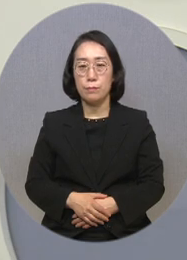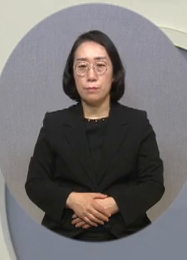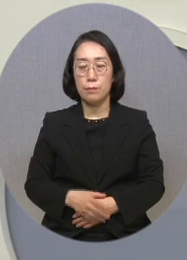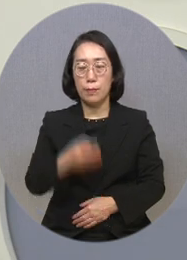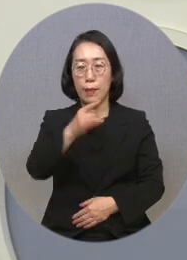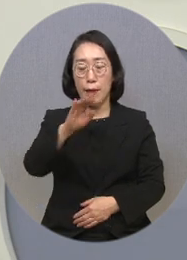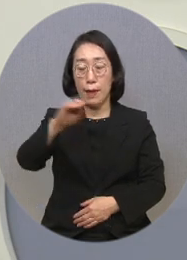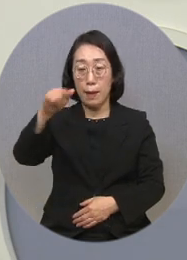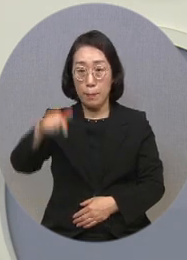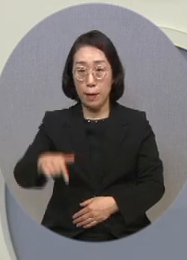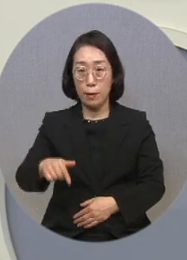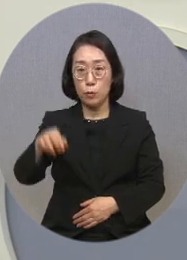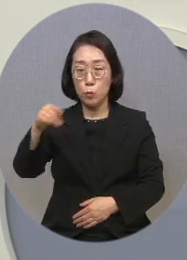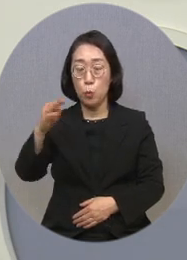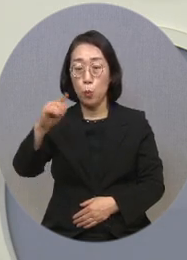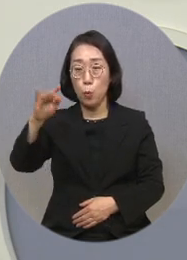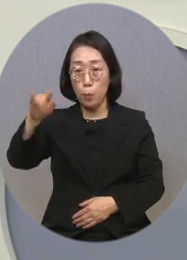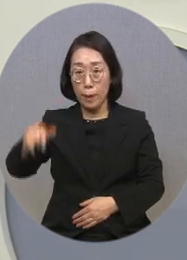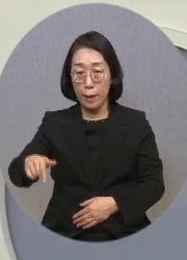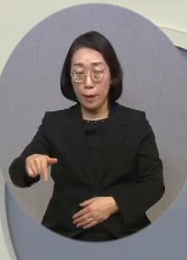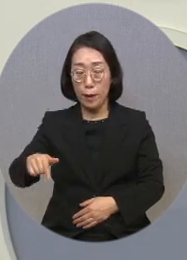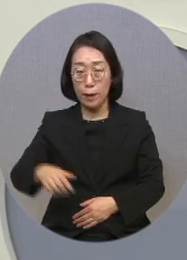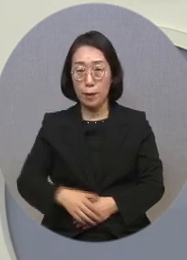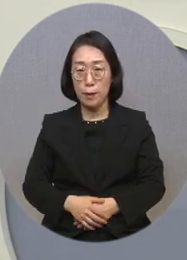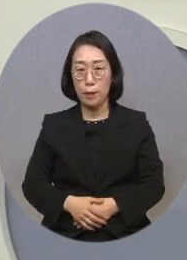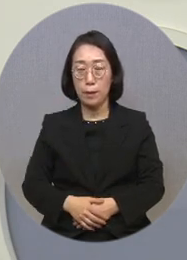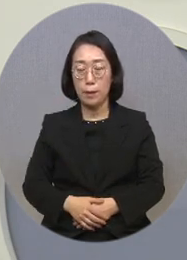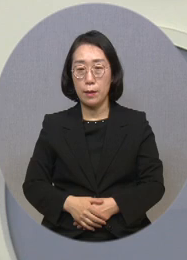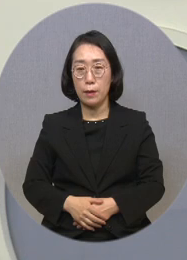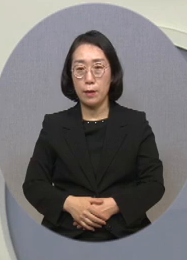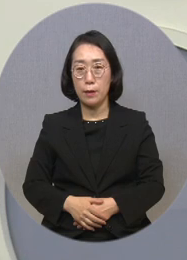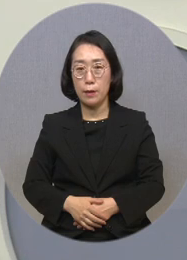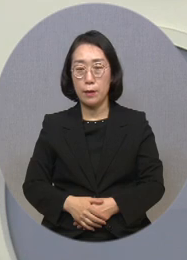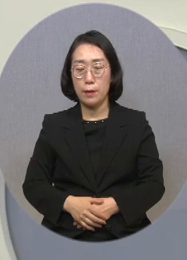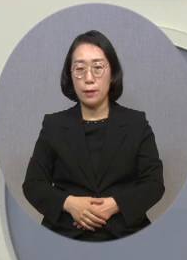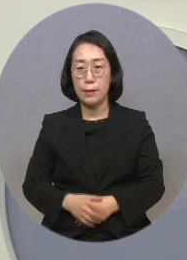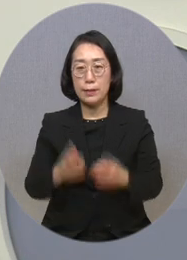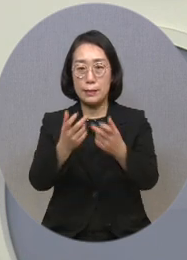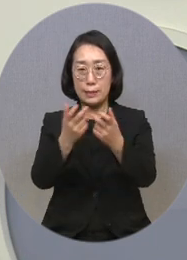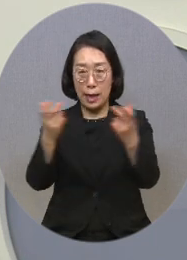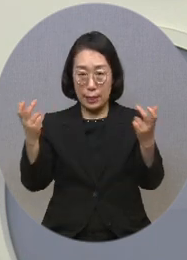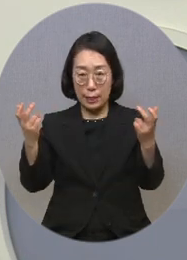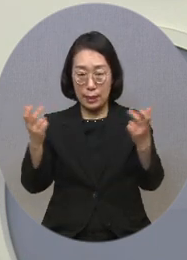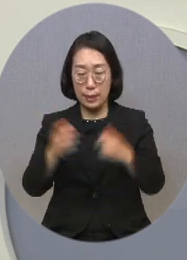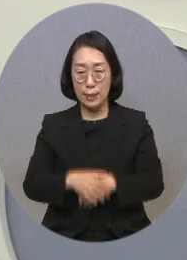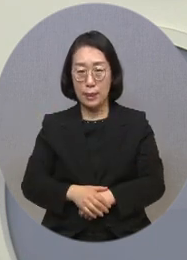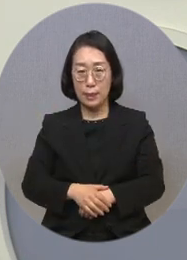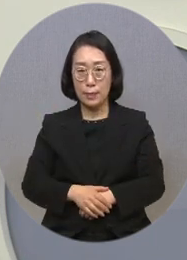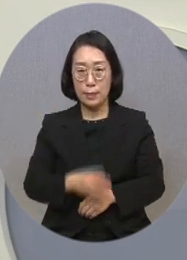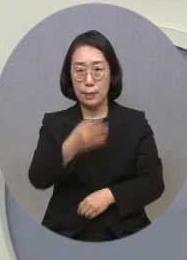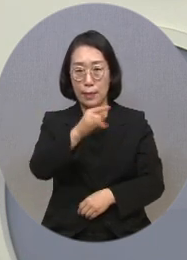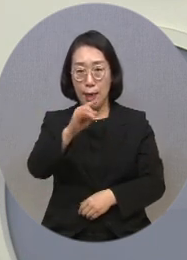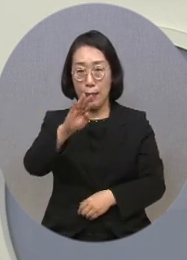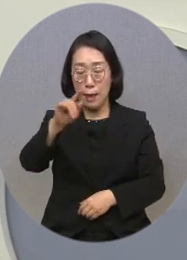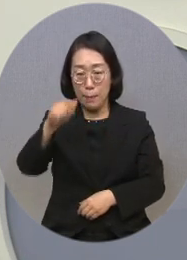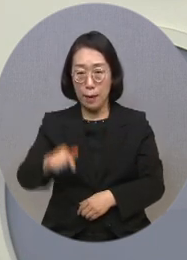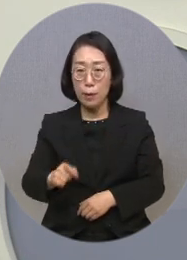태백과 소백이 그러니까 우리나라 백두대간에 태백산과 소백산이